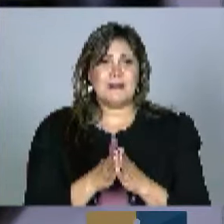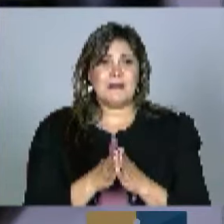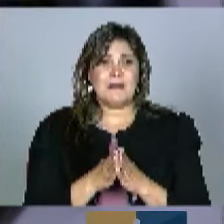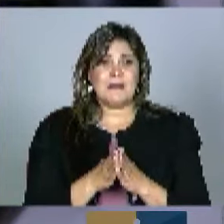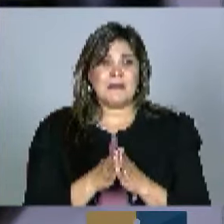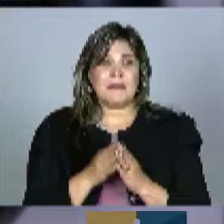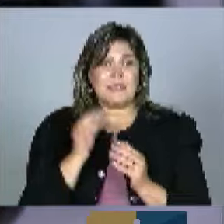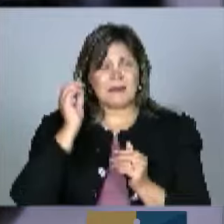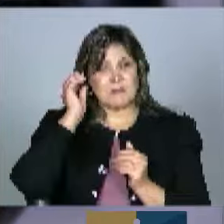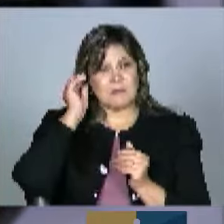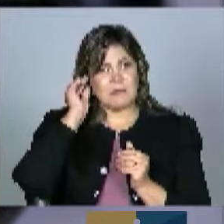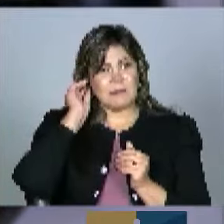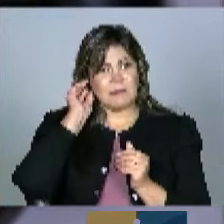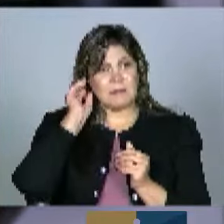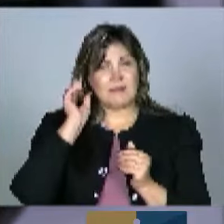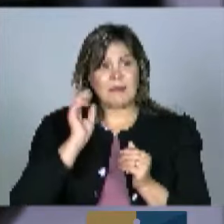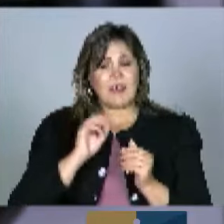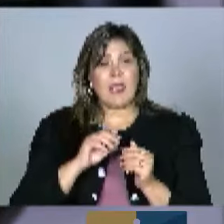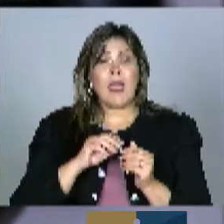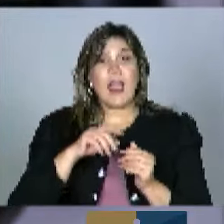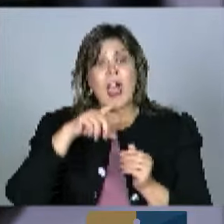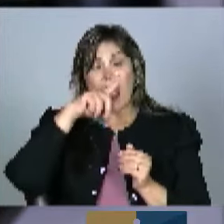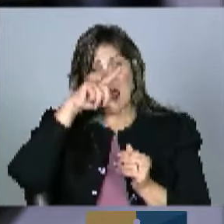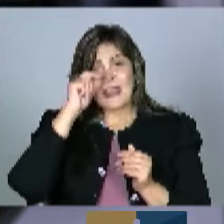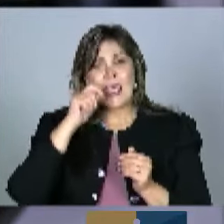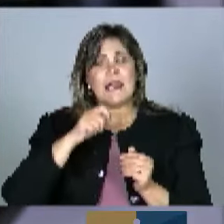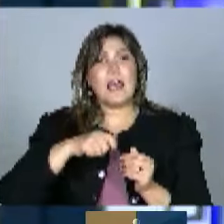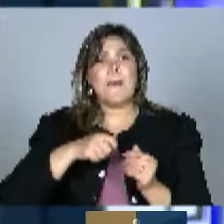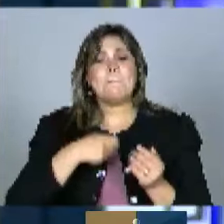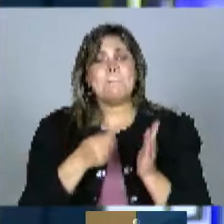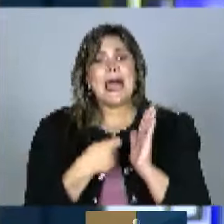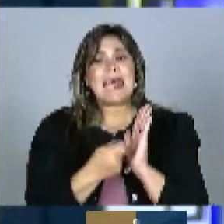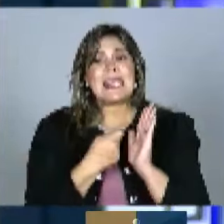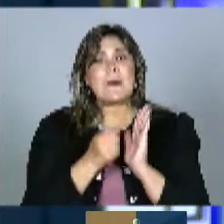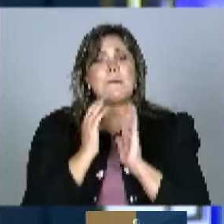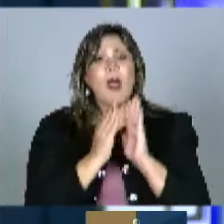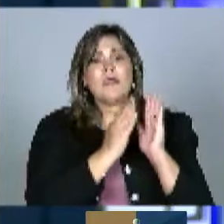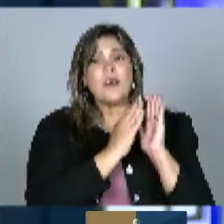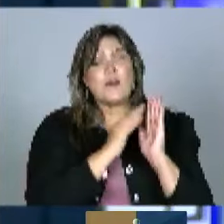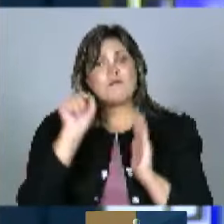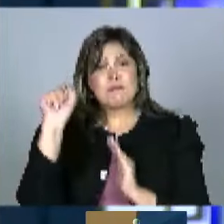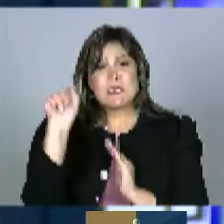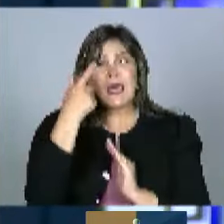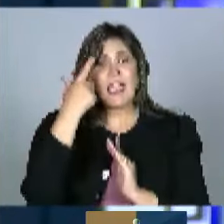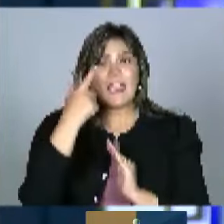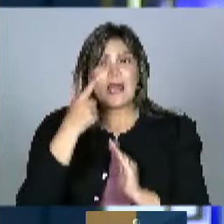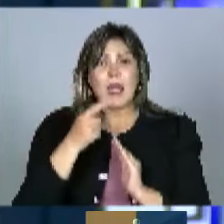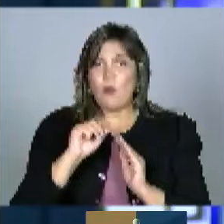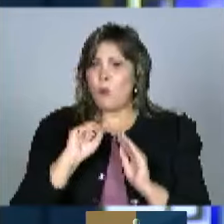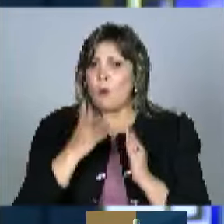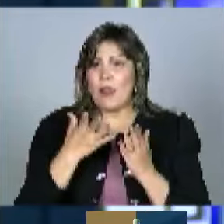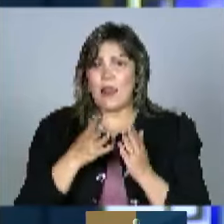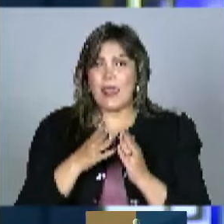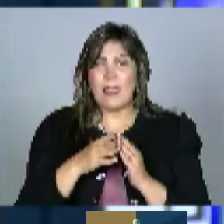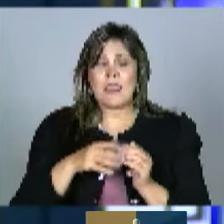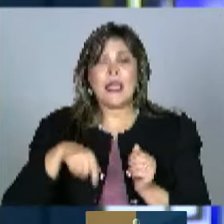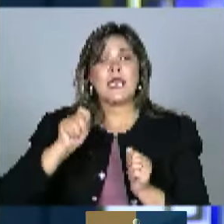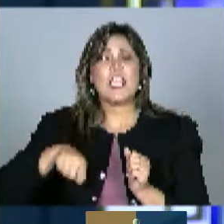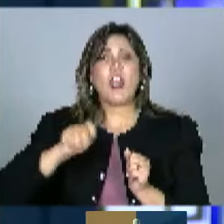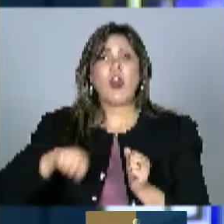المستعجل هي قضاء مستعجل ولا دعوه مستعجله هي قضاء المستعجل انواع قضاء